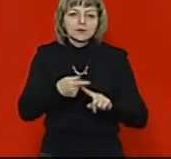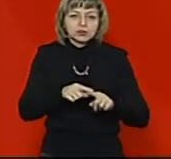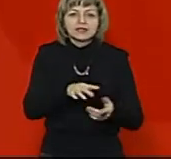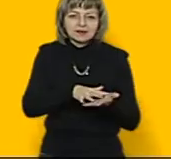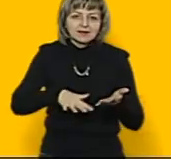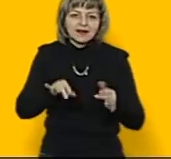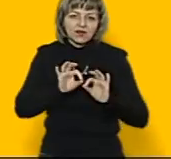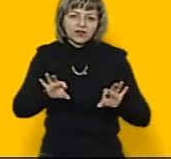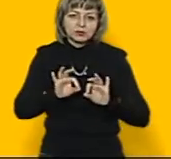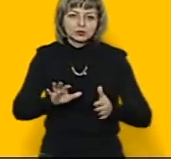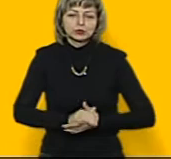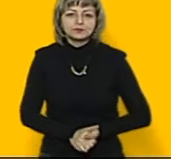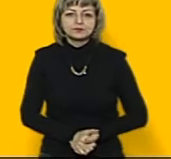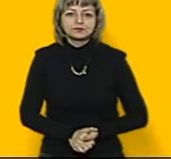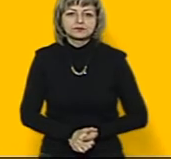випуску.